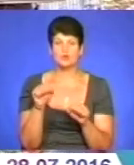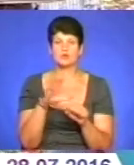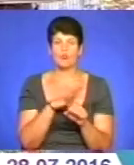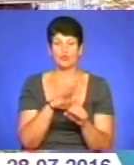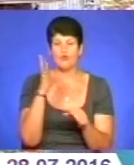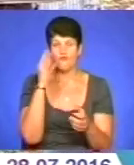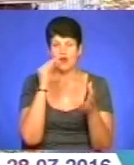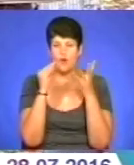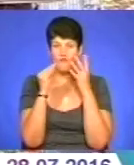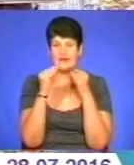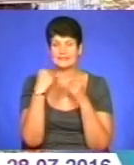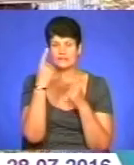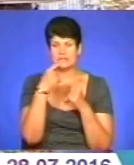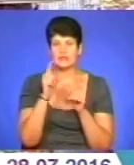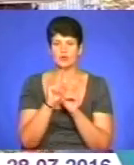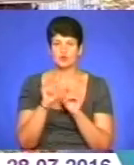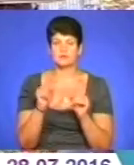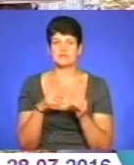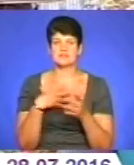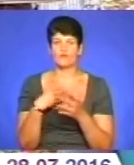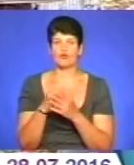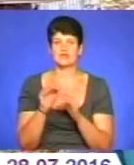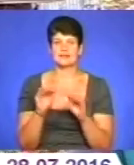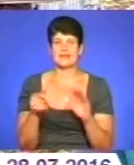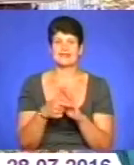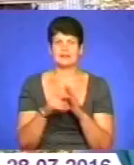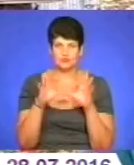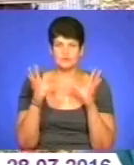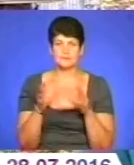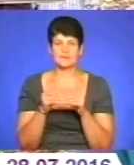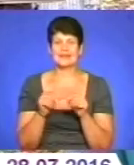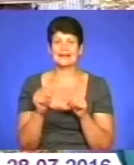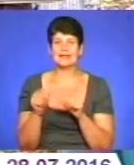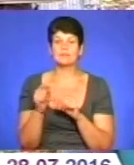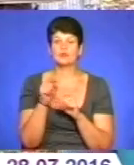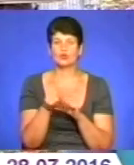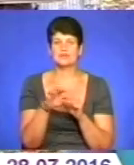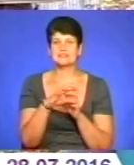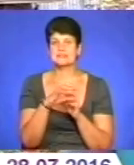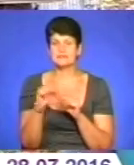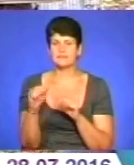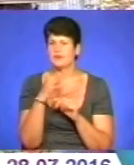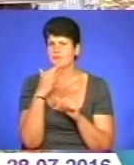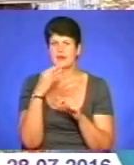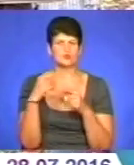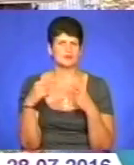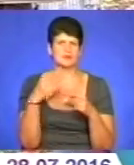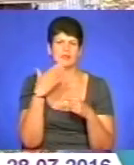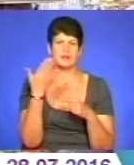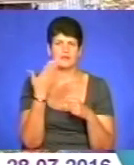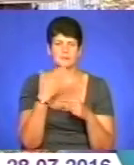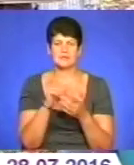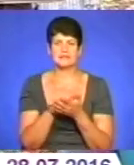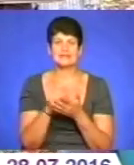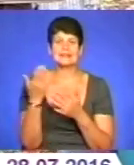індивідуальні особливості своїх дітей і в класу в цілому. Крім того, вилучено дуже багато теоретичного матеріалу,